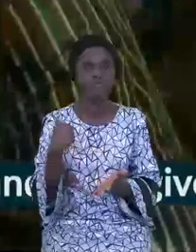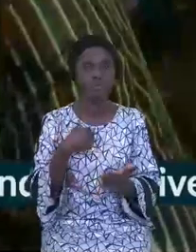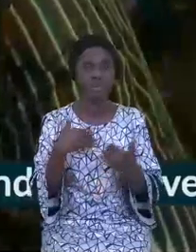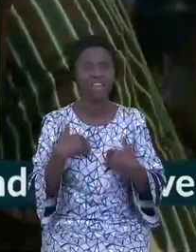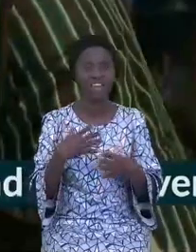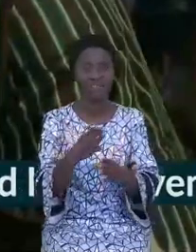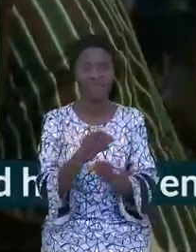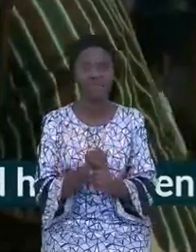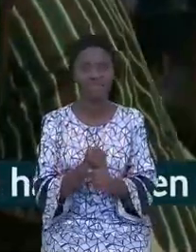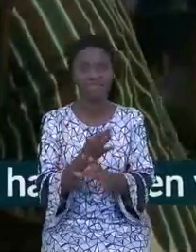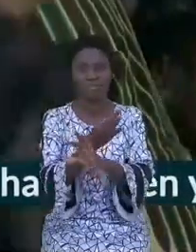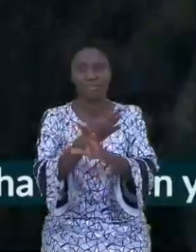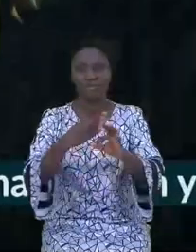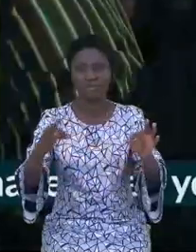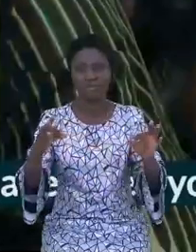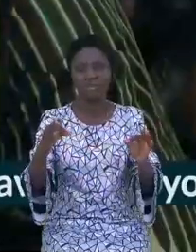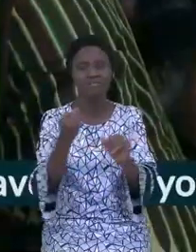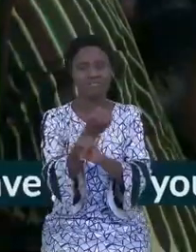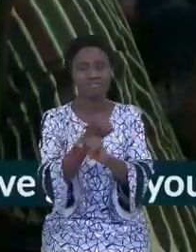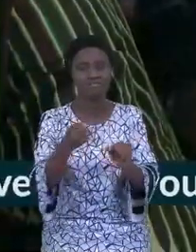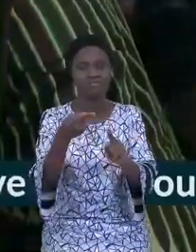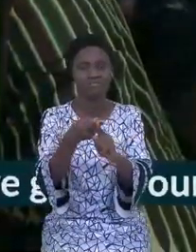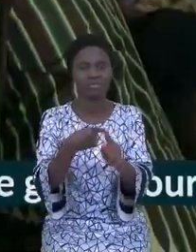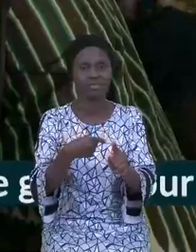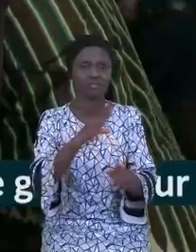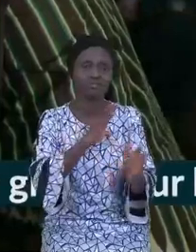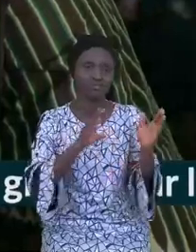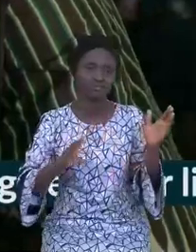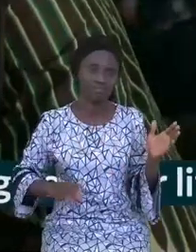Nous avons reçu le salut gratuit de Christ.